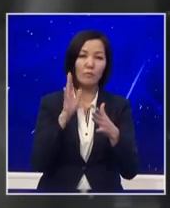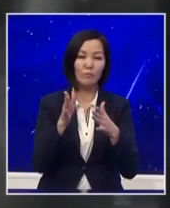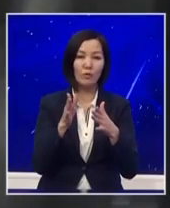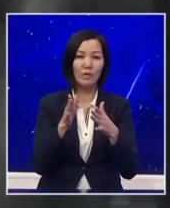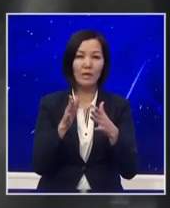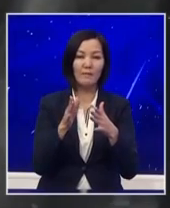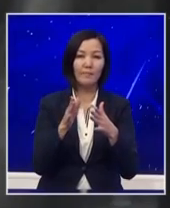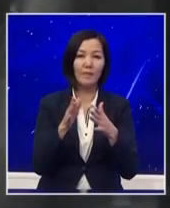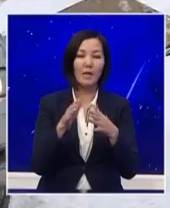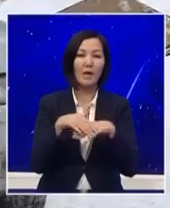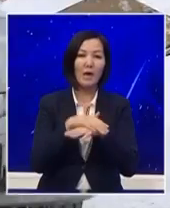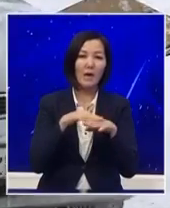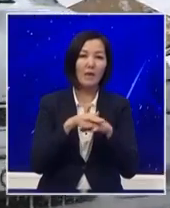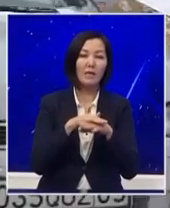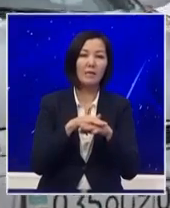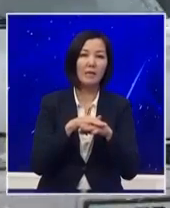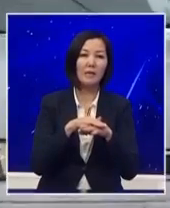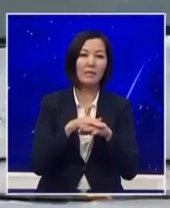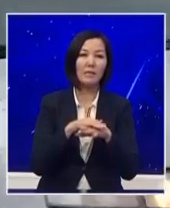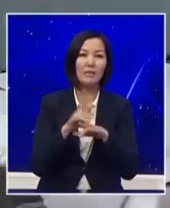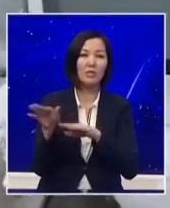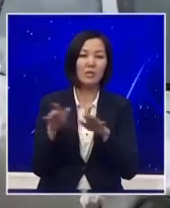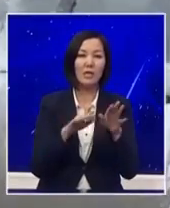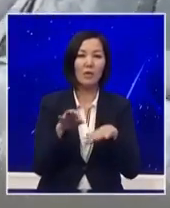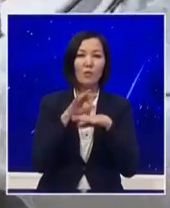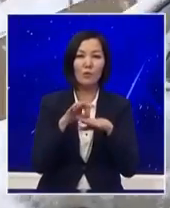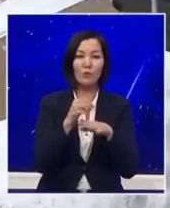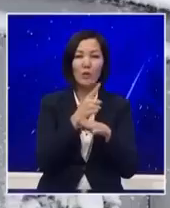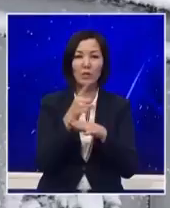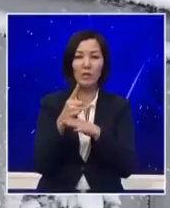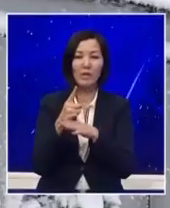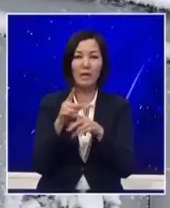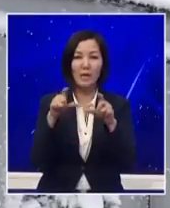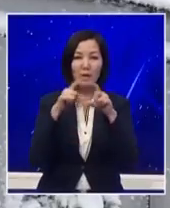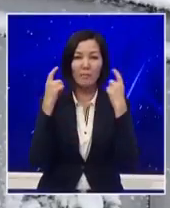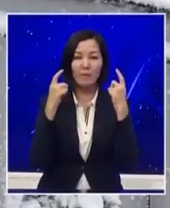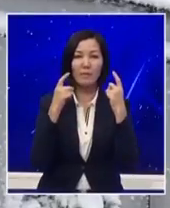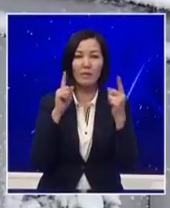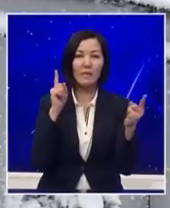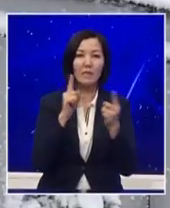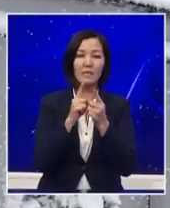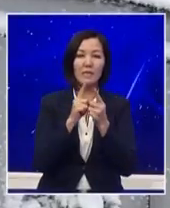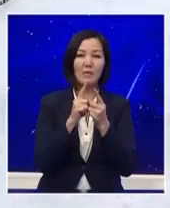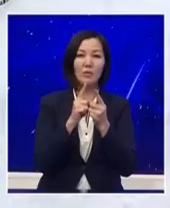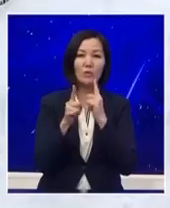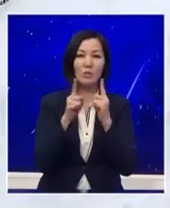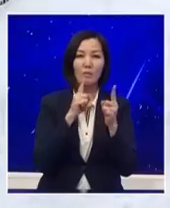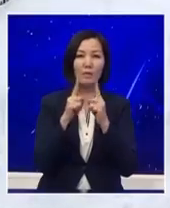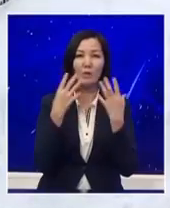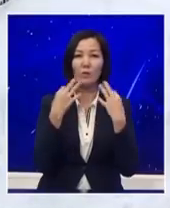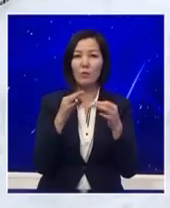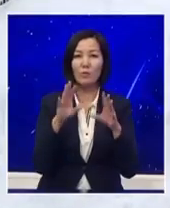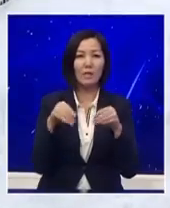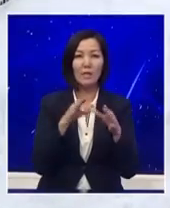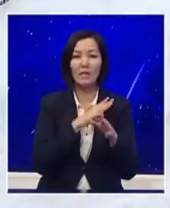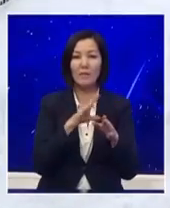қауым жинауға да қатаң тыйым салынды. Бүгінге дейін бетперде режимімен ұйымдастырылып келген басқосу, семинар, жиналыстарға рұқсат